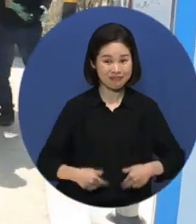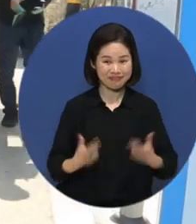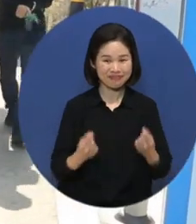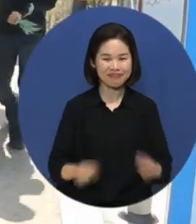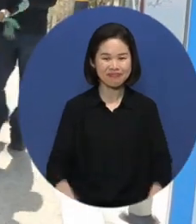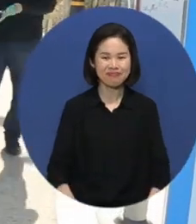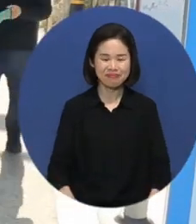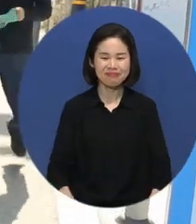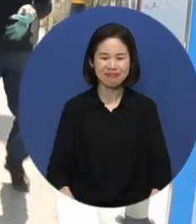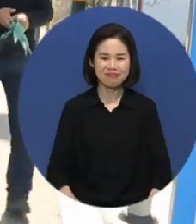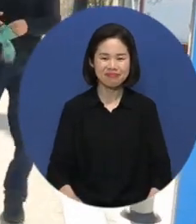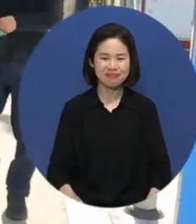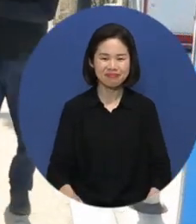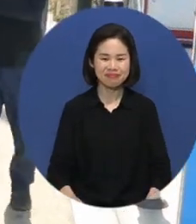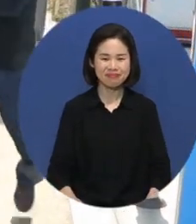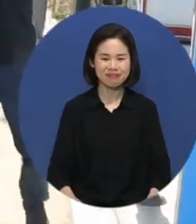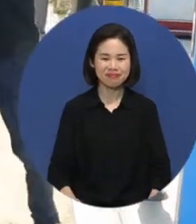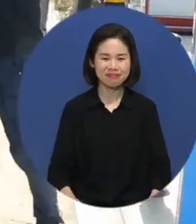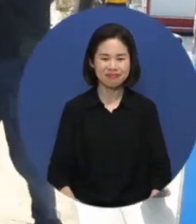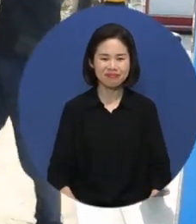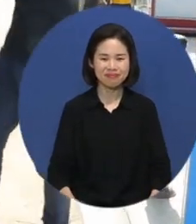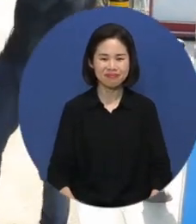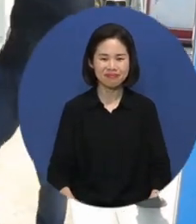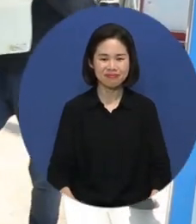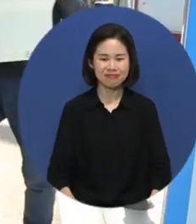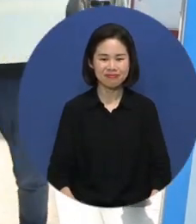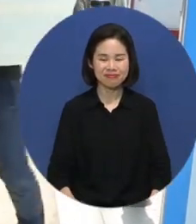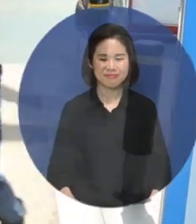안녕하세요. 네, 감사합니다. 네.